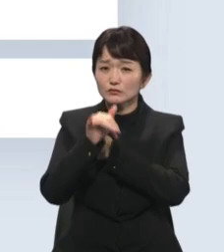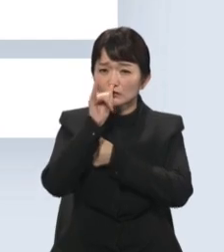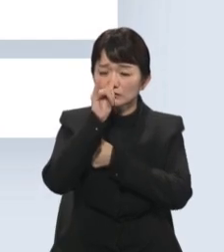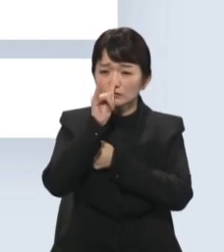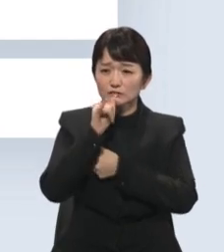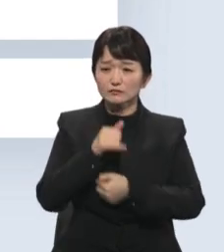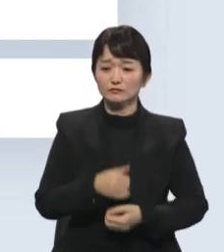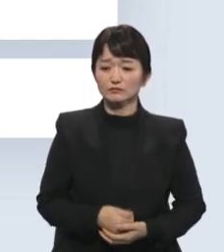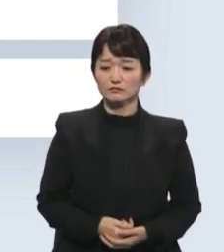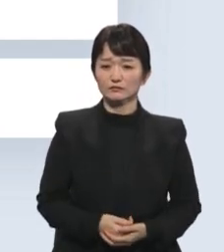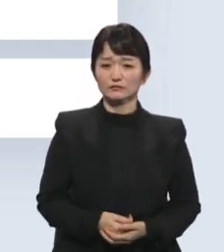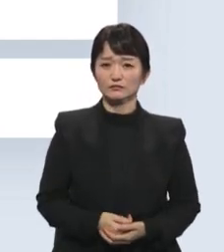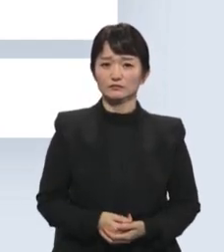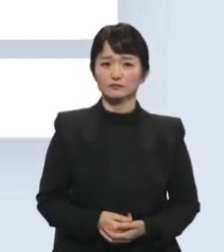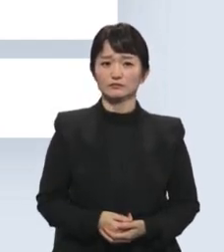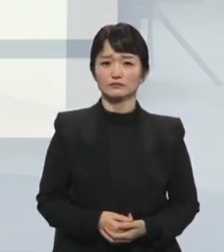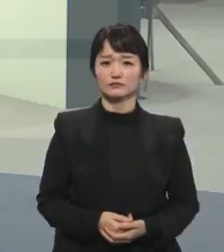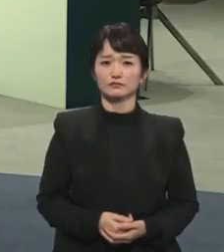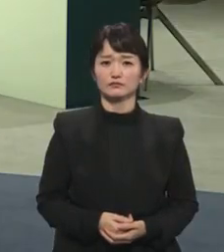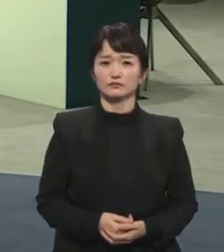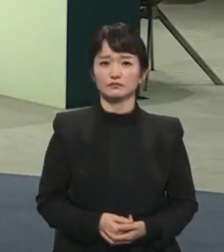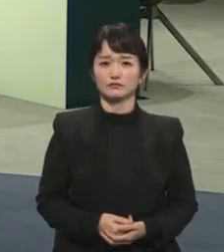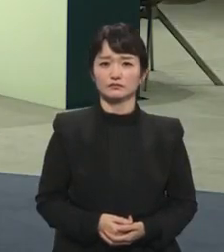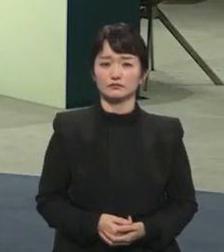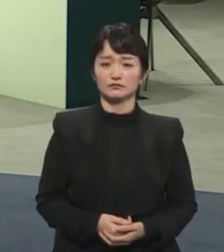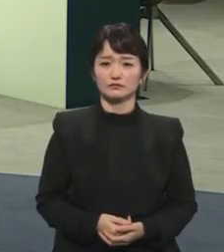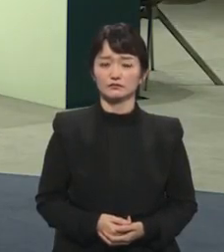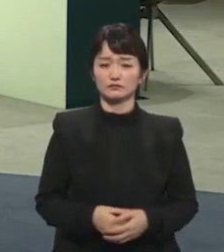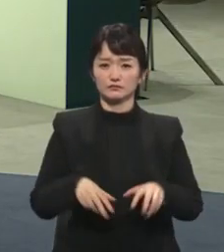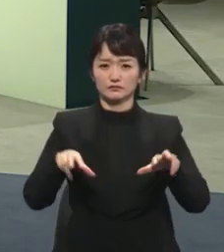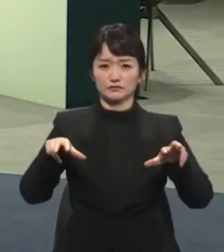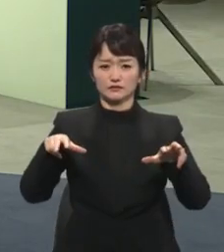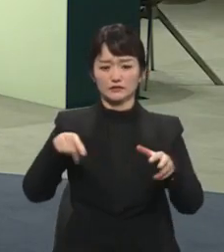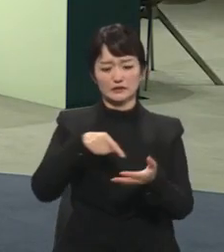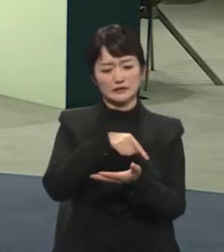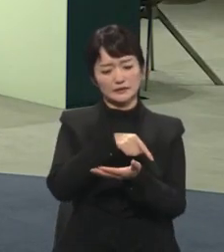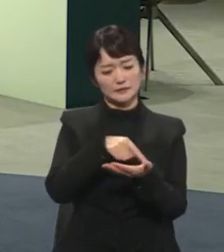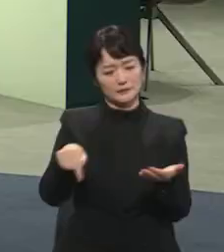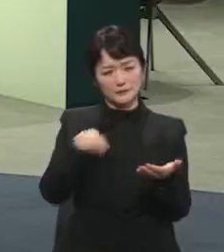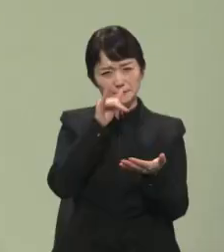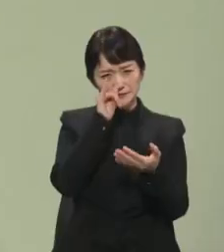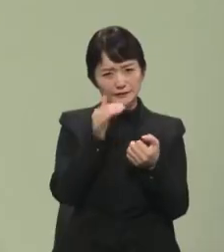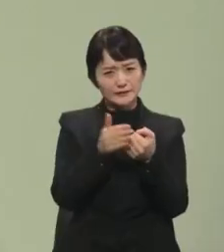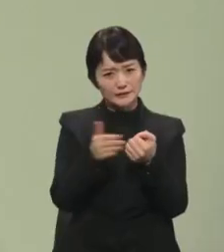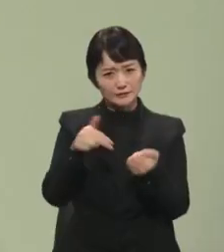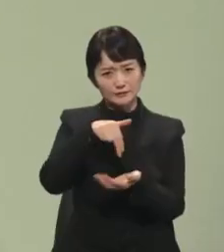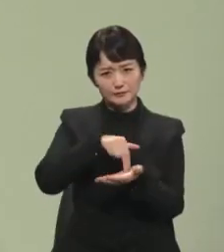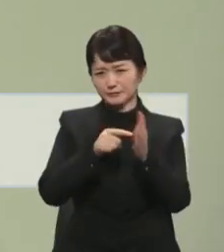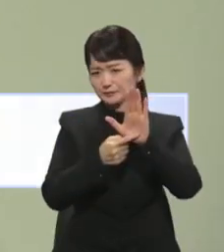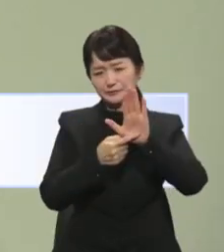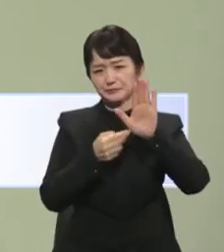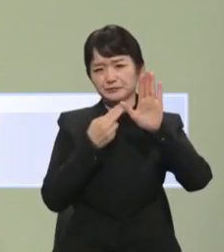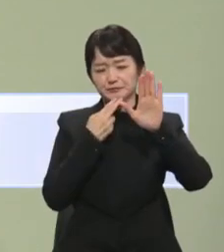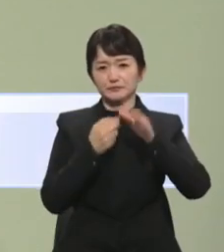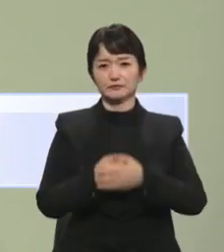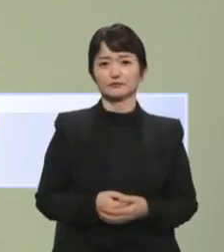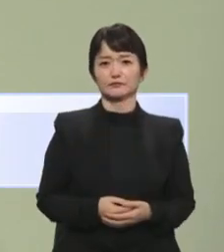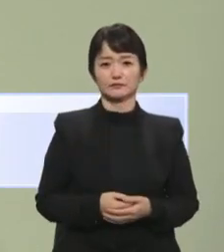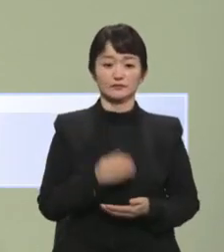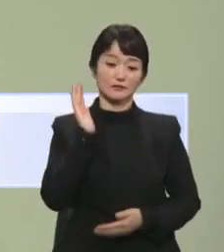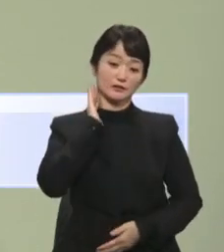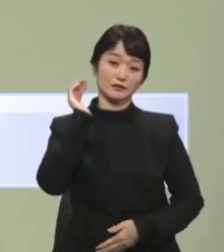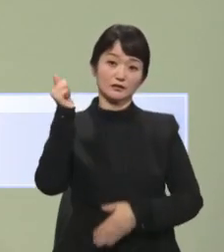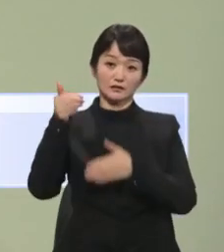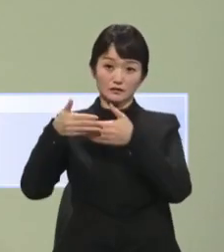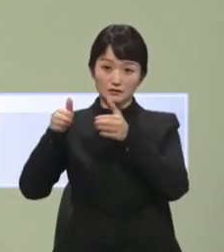있다고 좀 분석을 하십니까 뭐 불리한 상황이기 때문에 입장을 안내는 거라고 일차적으로 추측해 볼 수 있죠 왜냐면 사실 그동안 대통령실이